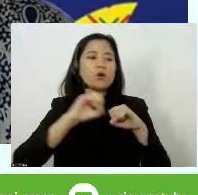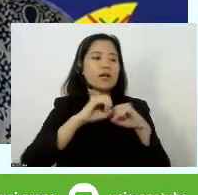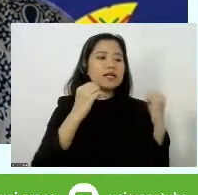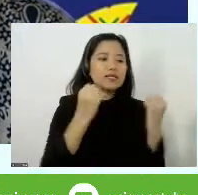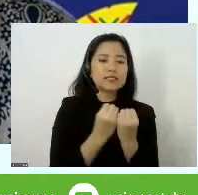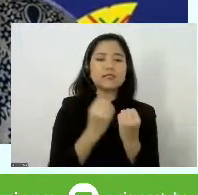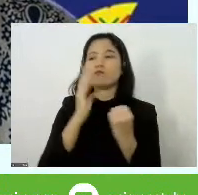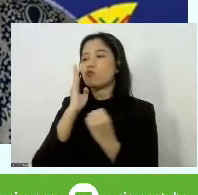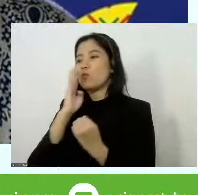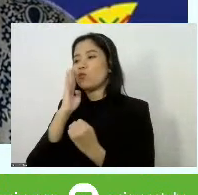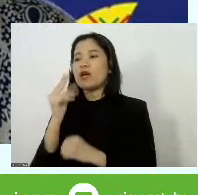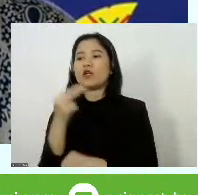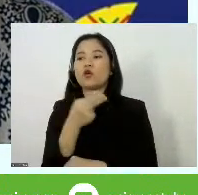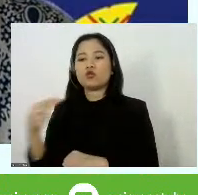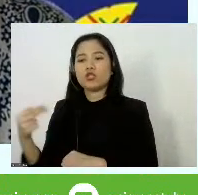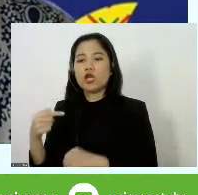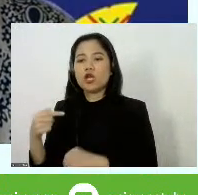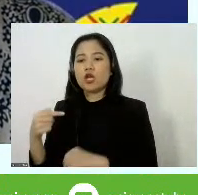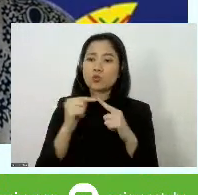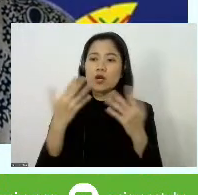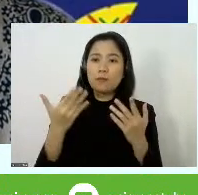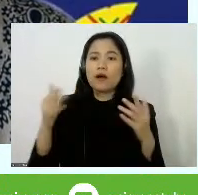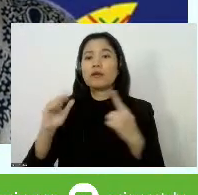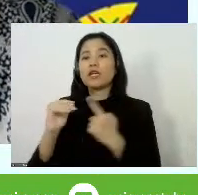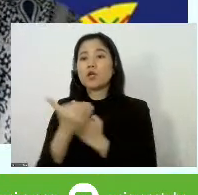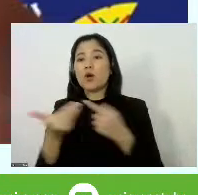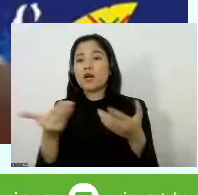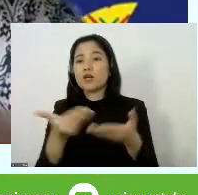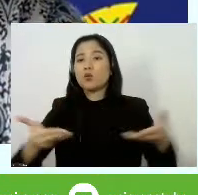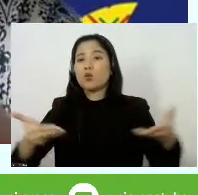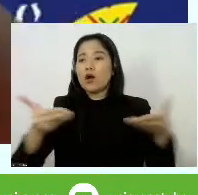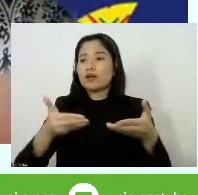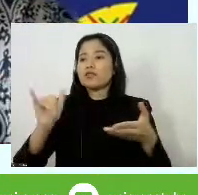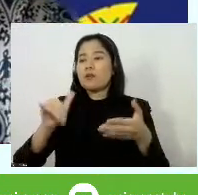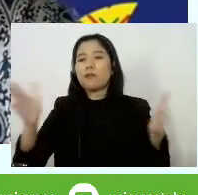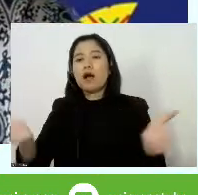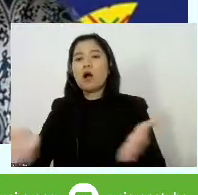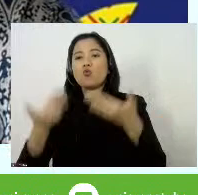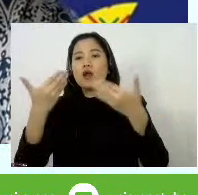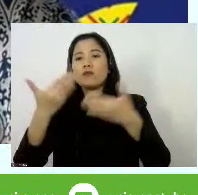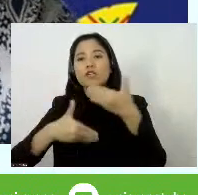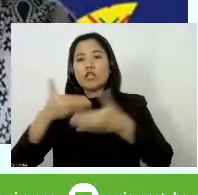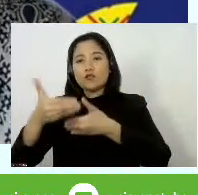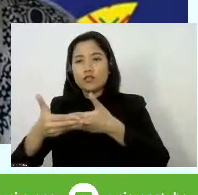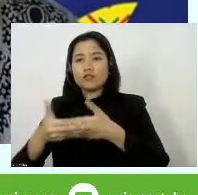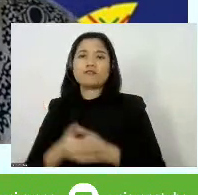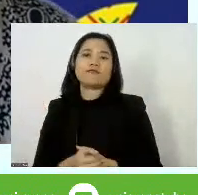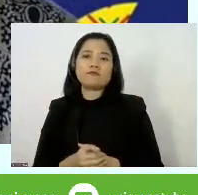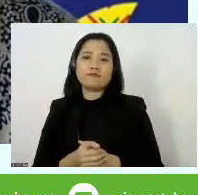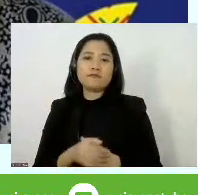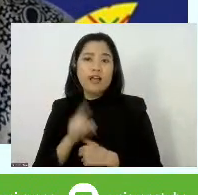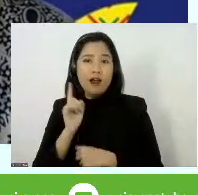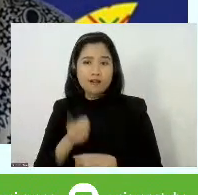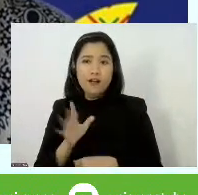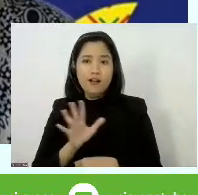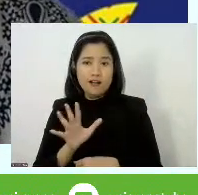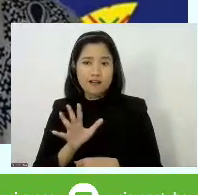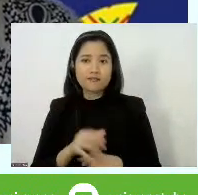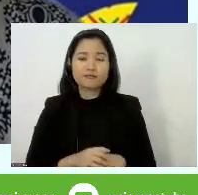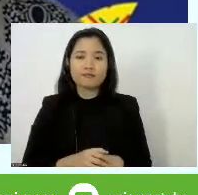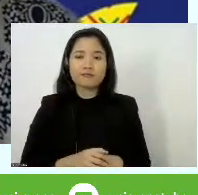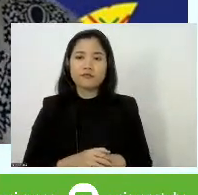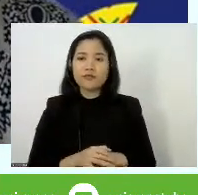protection and sustainable development thank you yes darling platform Thank you Thank